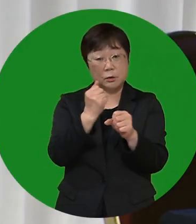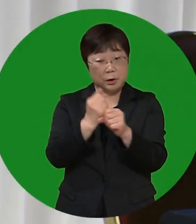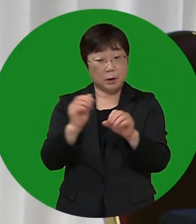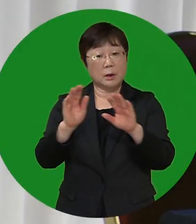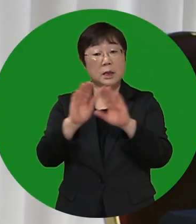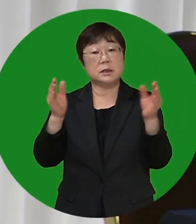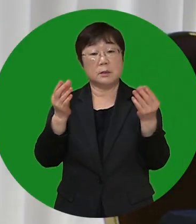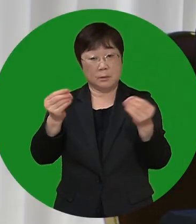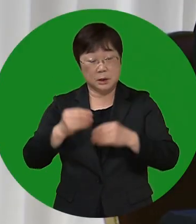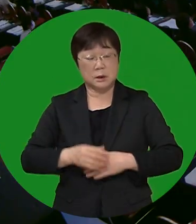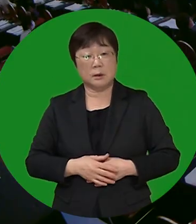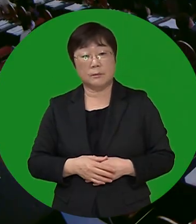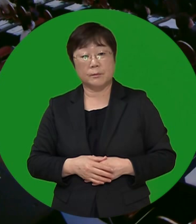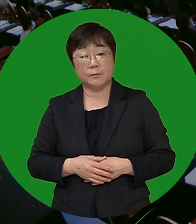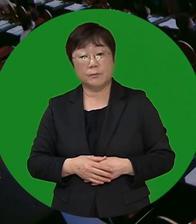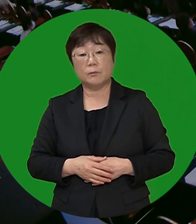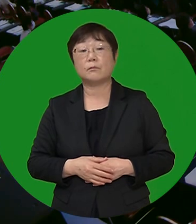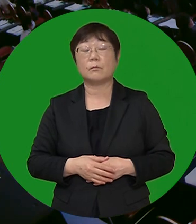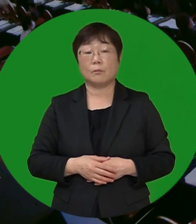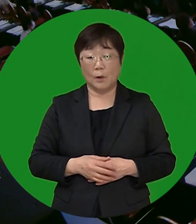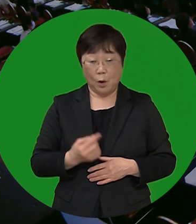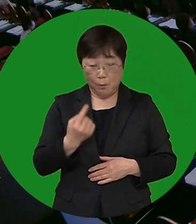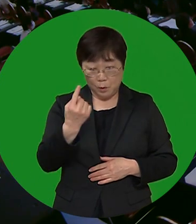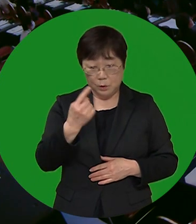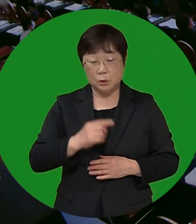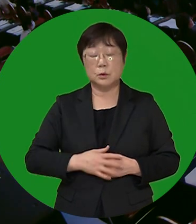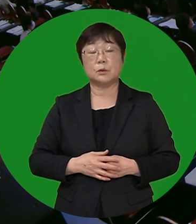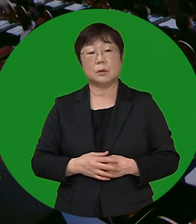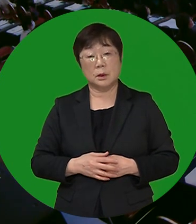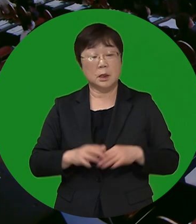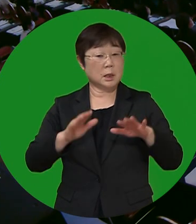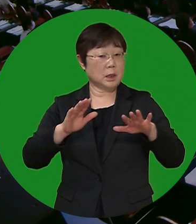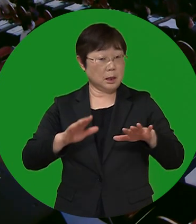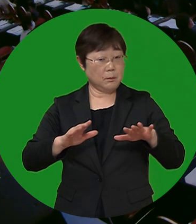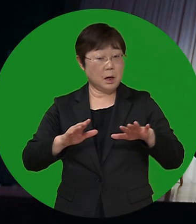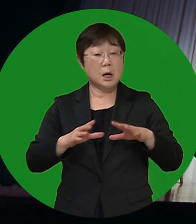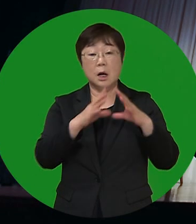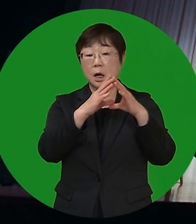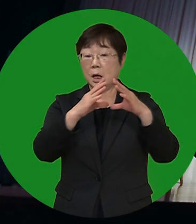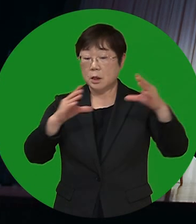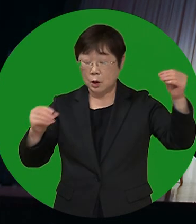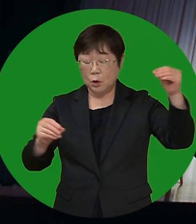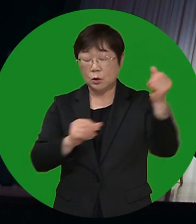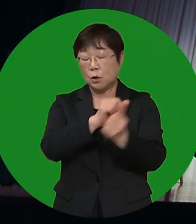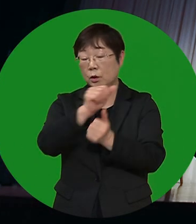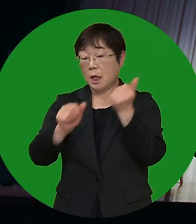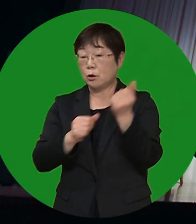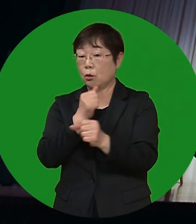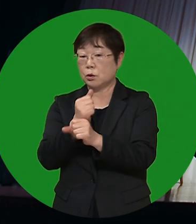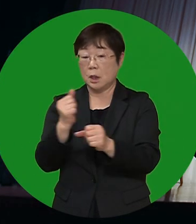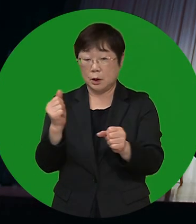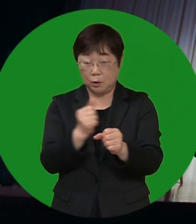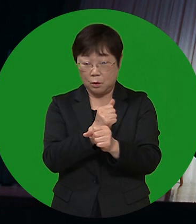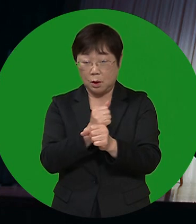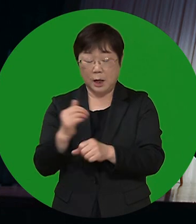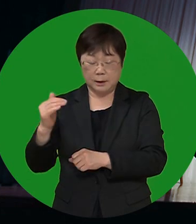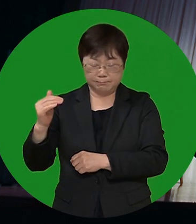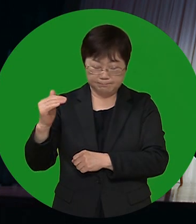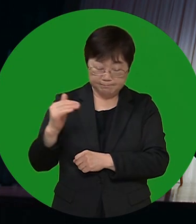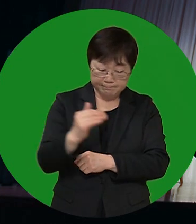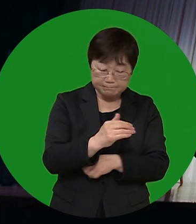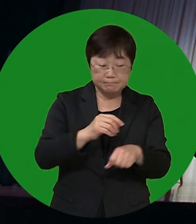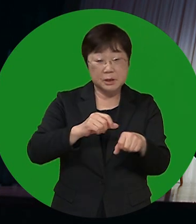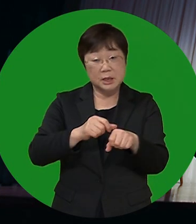始めましたそうしてもう一つは今日本の伝統産業が非常に